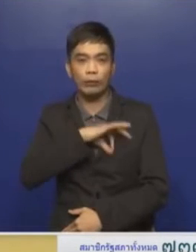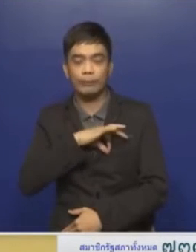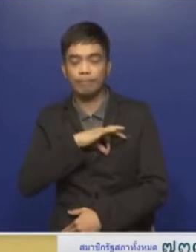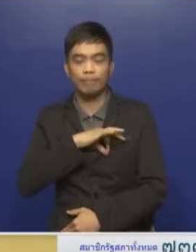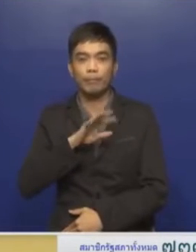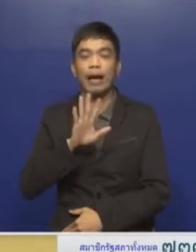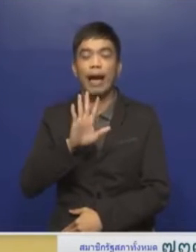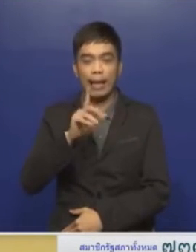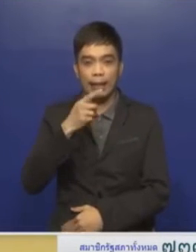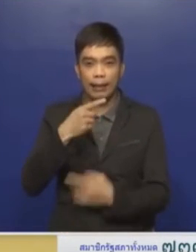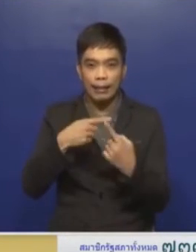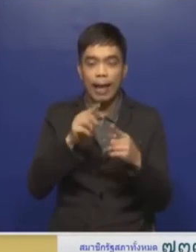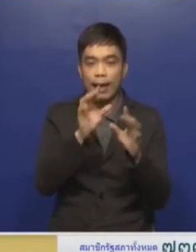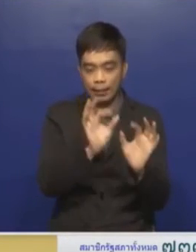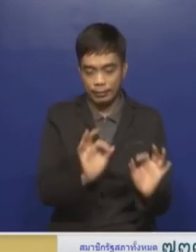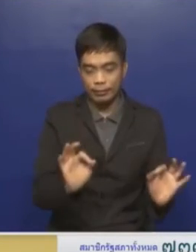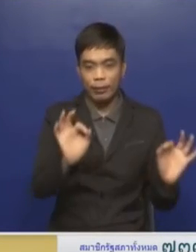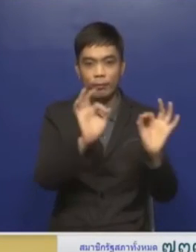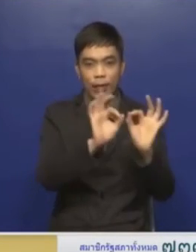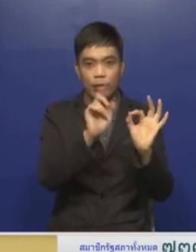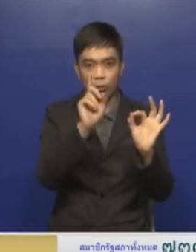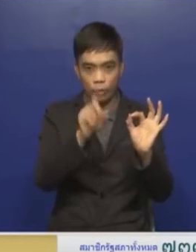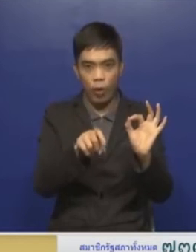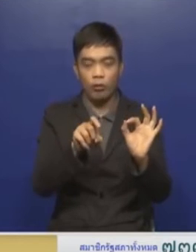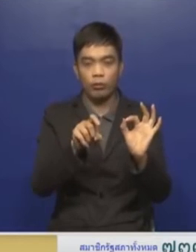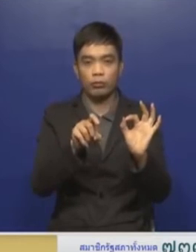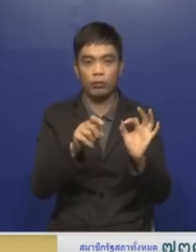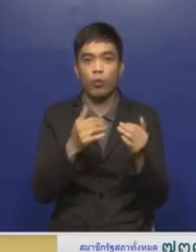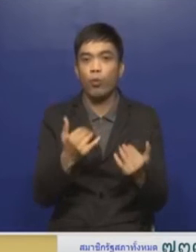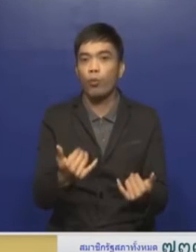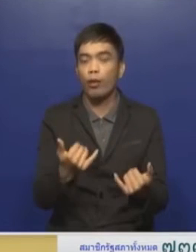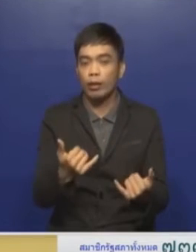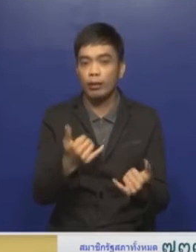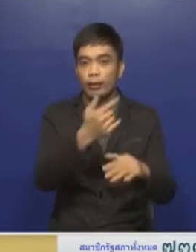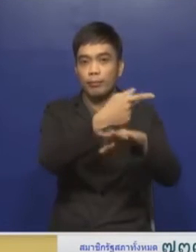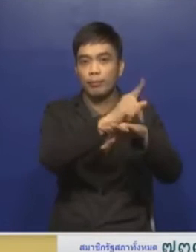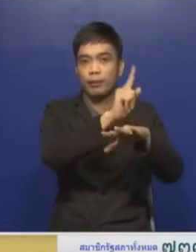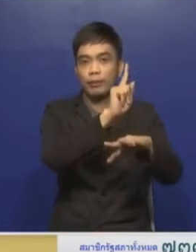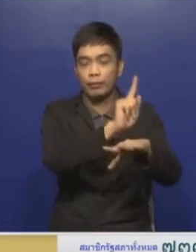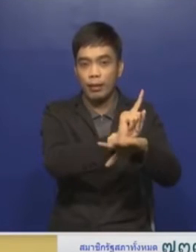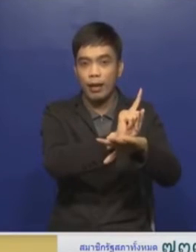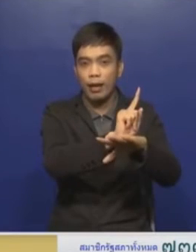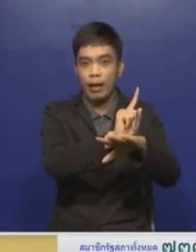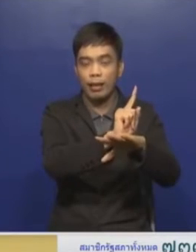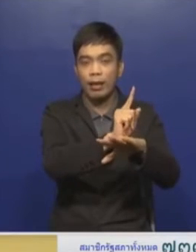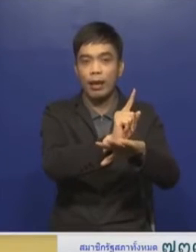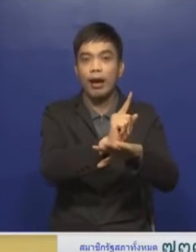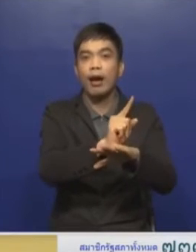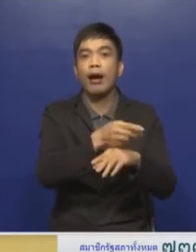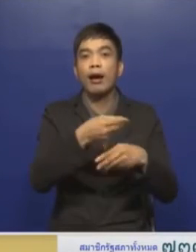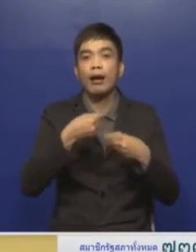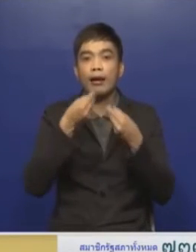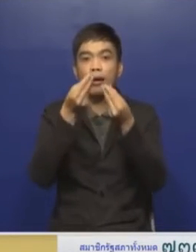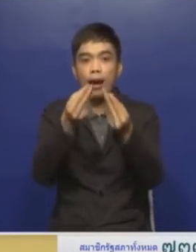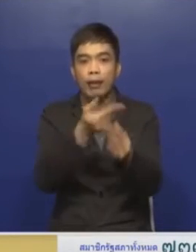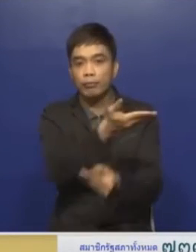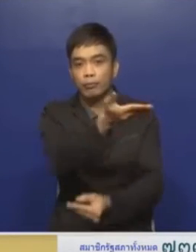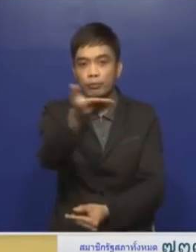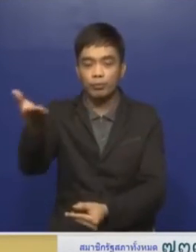ครัแต่ผมคิวามัเป็สาหลสสรสคัญเื่องจากวนนี้ unterstützen ให้พวกเราได้หารือกัน